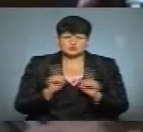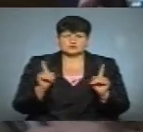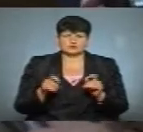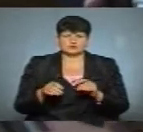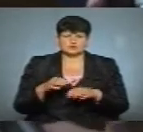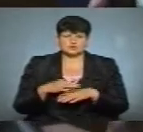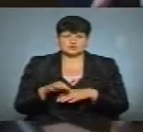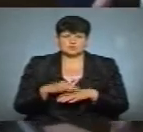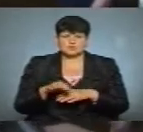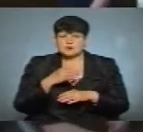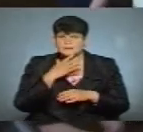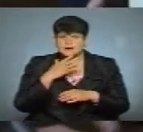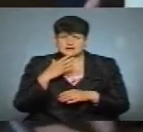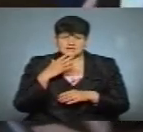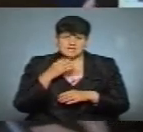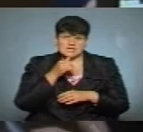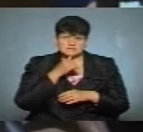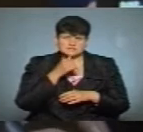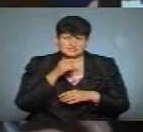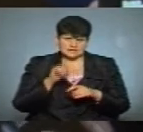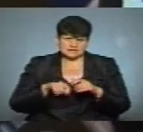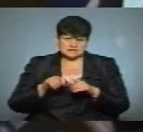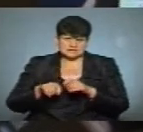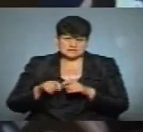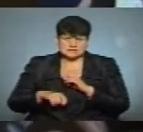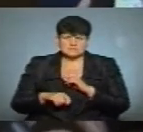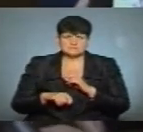багатьма експертизами, і, зокрема,